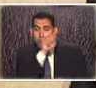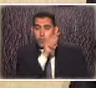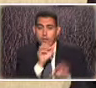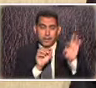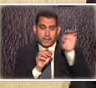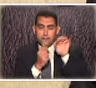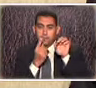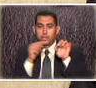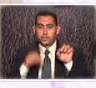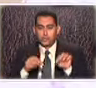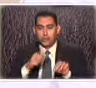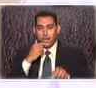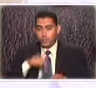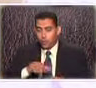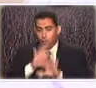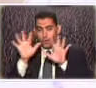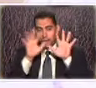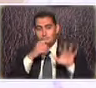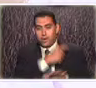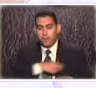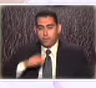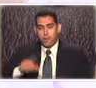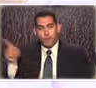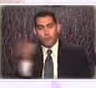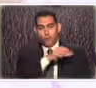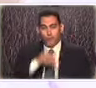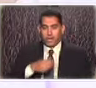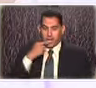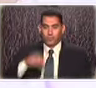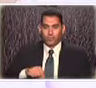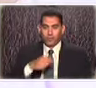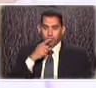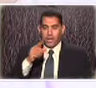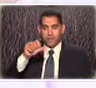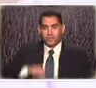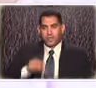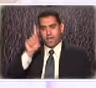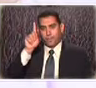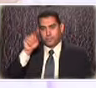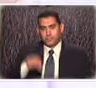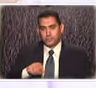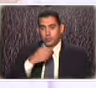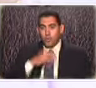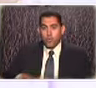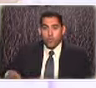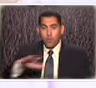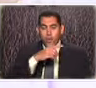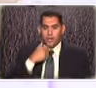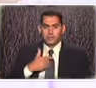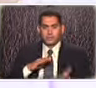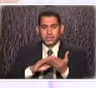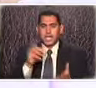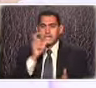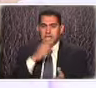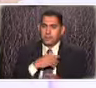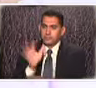يطعن في القضاء دلوقتي هذا باطل هذا التعميم الباطل ولهذا اصبح الان اخطاء من يدعون خدمه الاسلام او